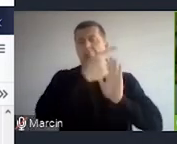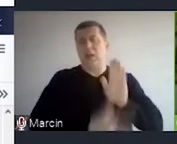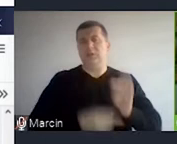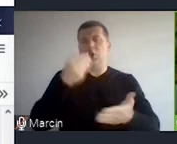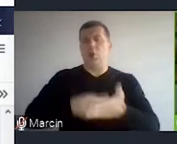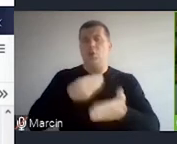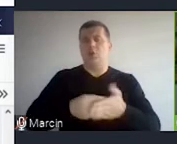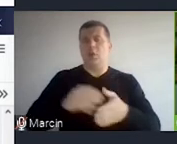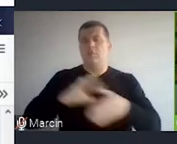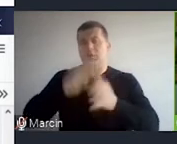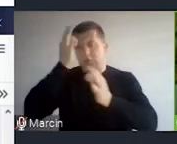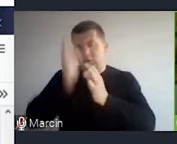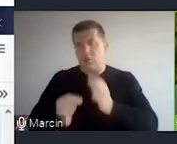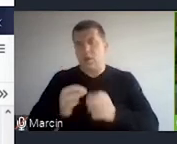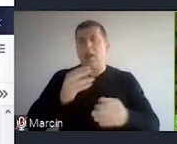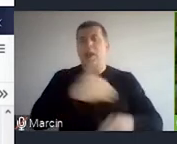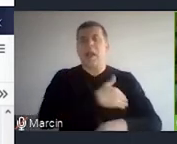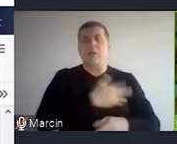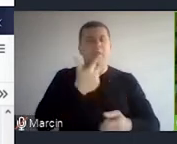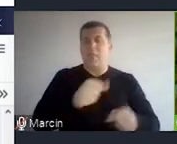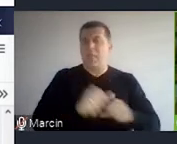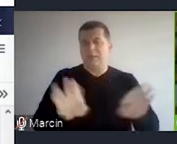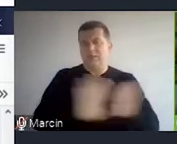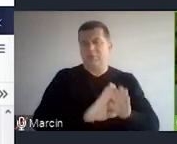w szczególności, czyli ten katalog nie jest zamknięty, on może być szerszy.